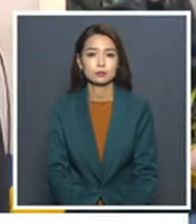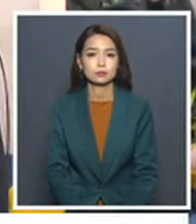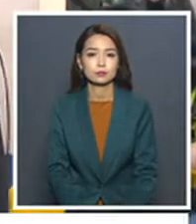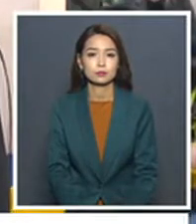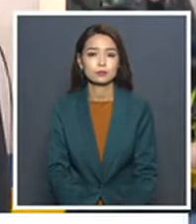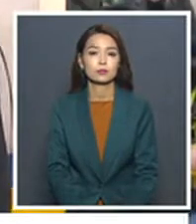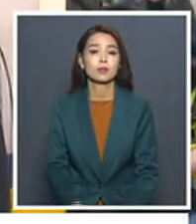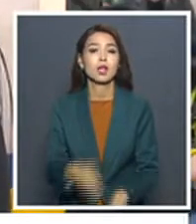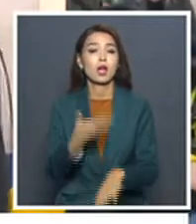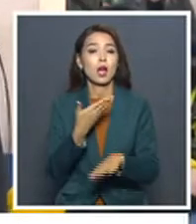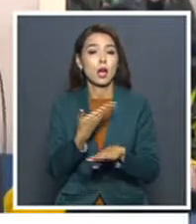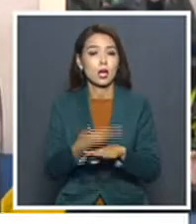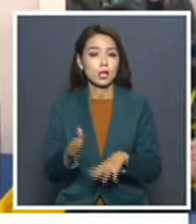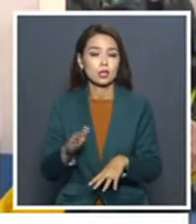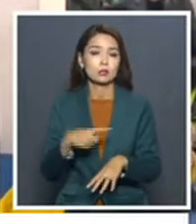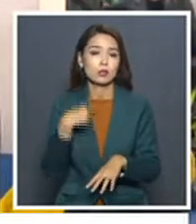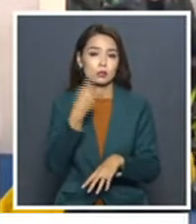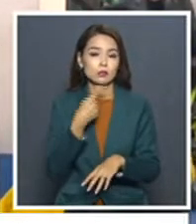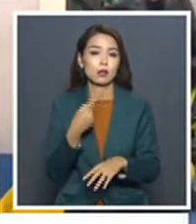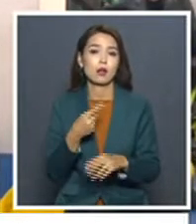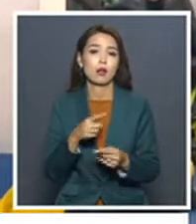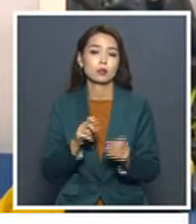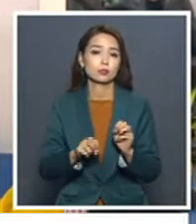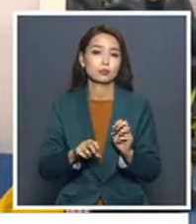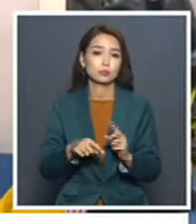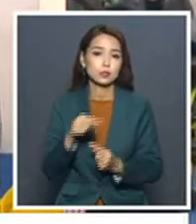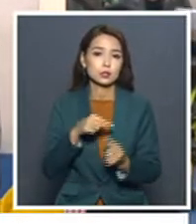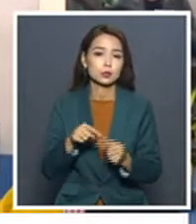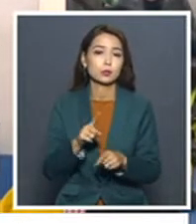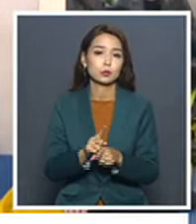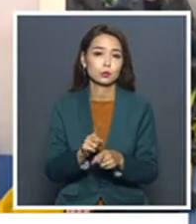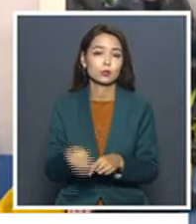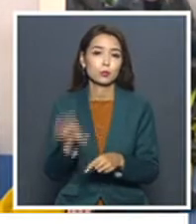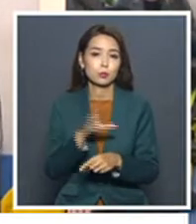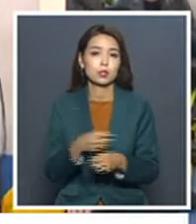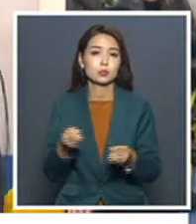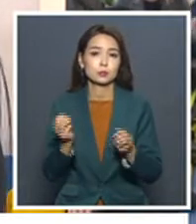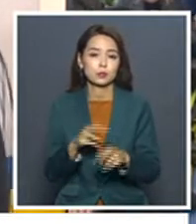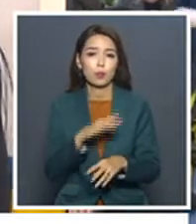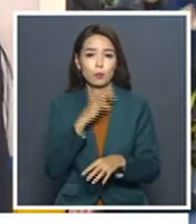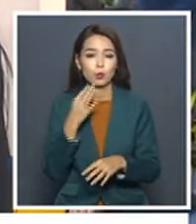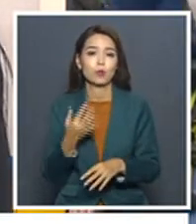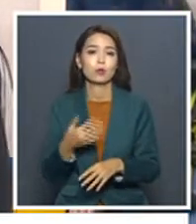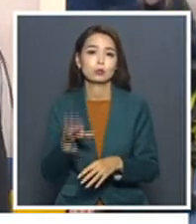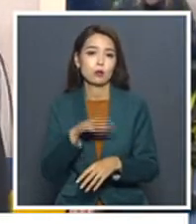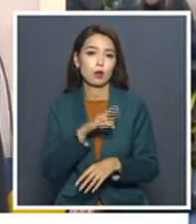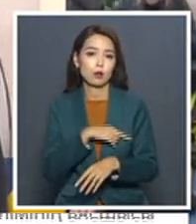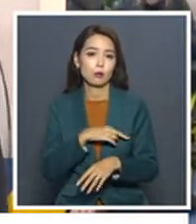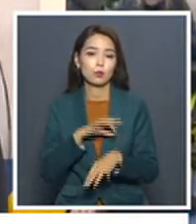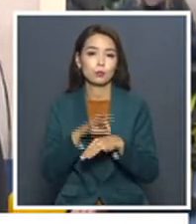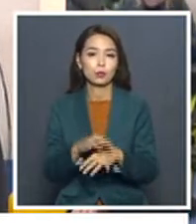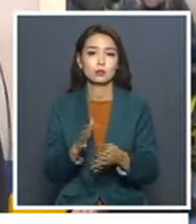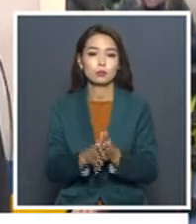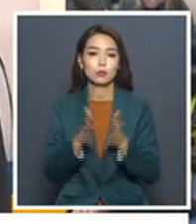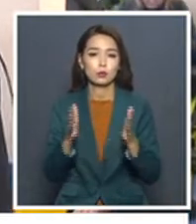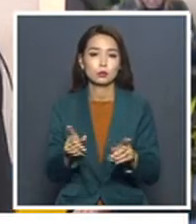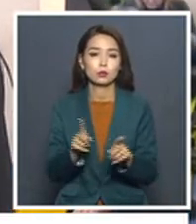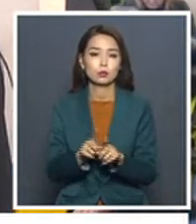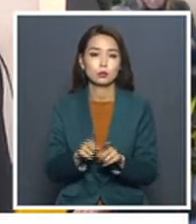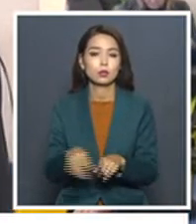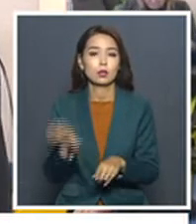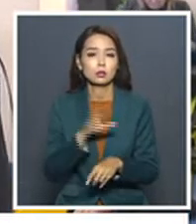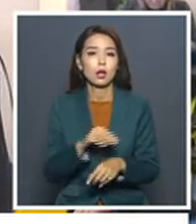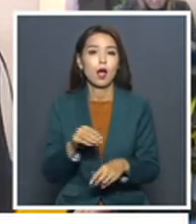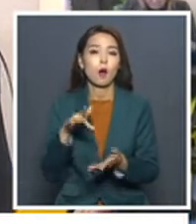Жеке кәсіпкерлерге жаппай түсіндіру жұмыстары жүргізіліп жатыр. Және де бұл шараға техникалық қызмет көрсету орталықтарының